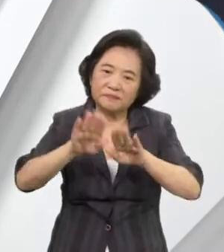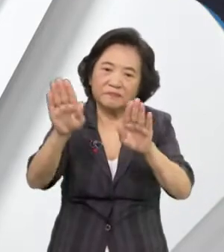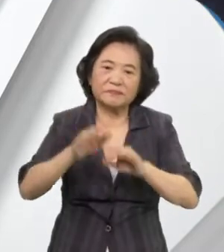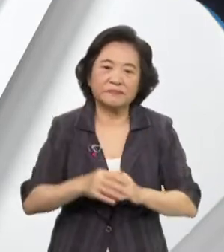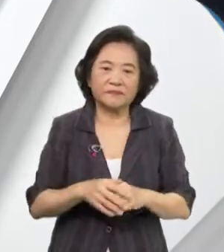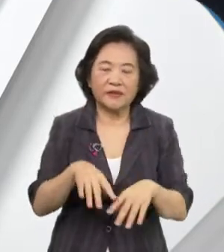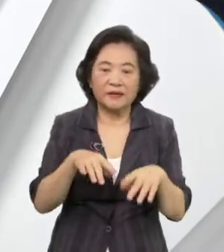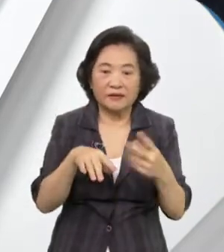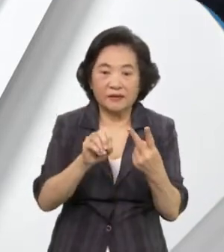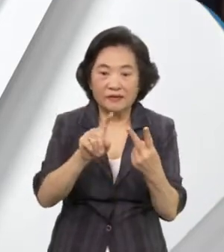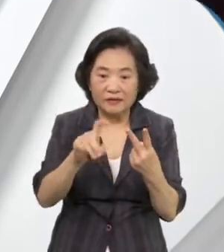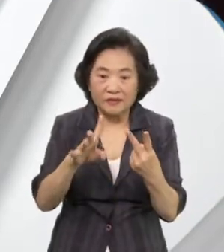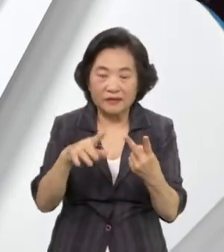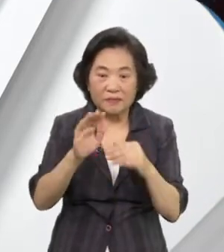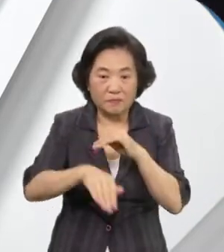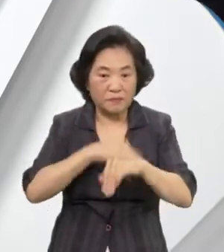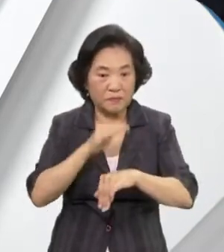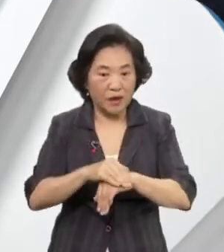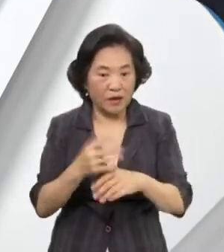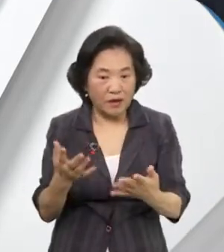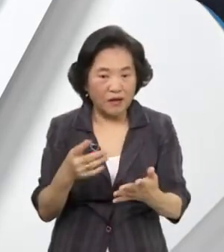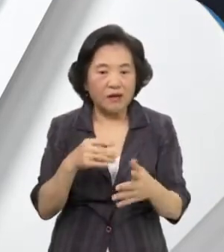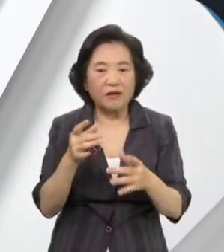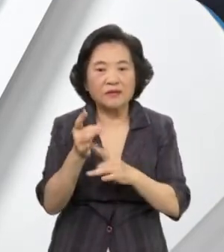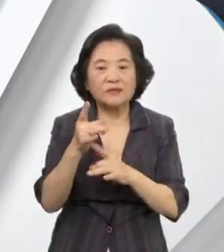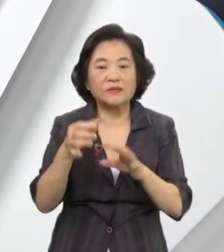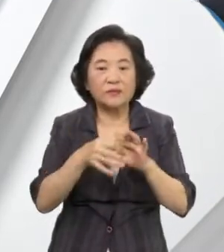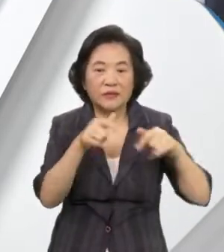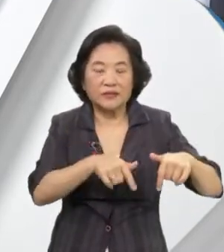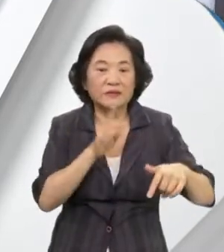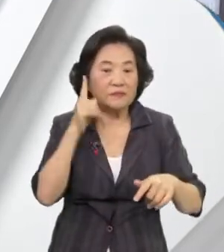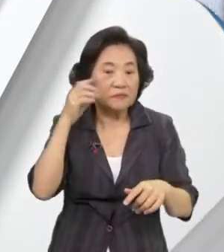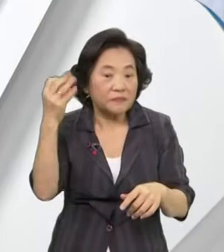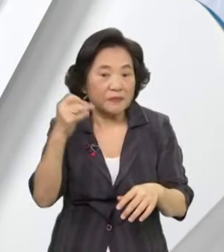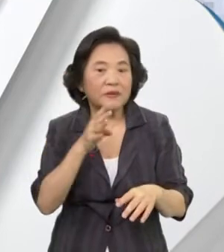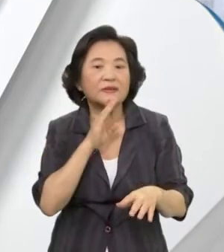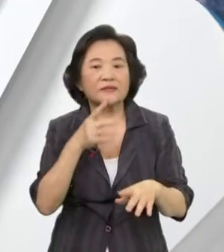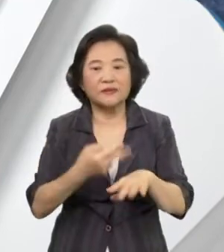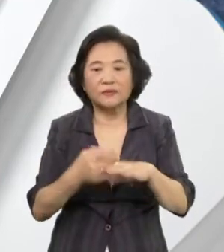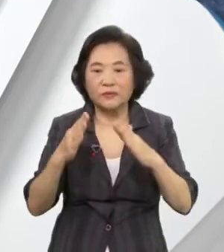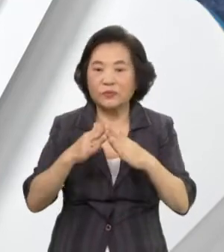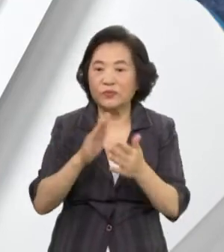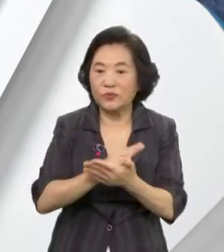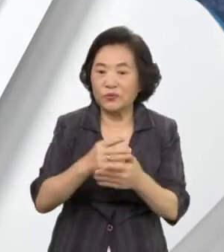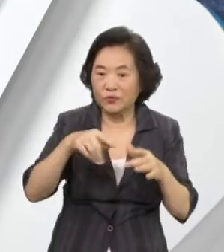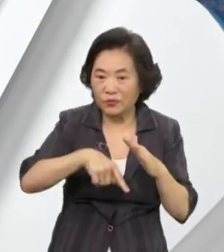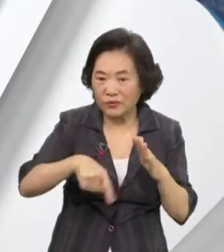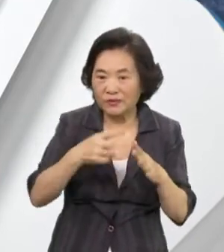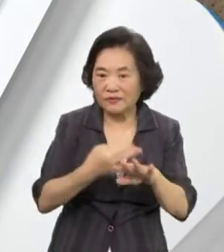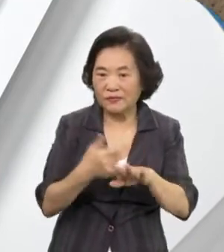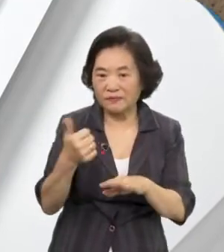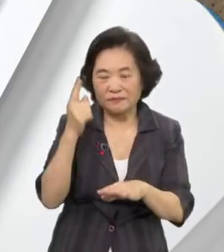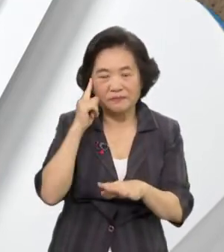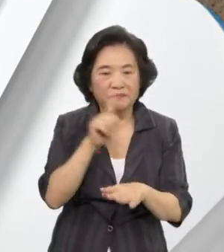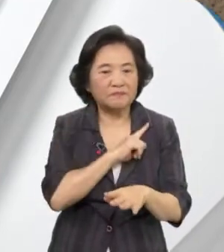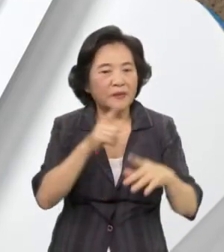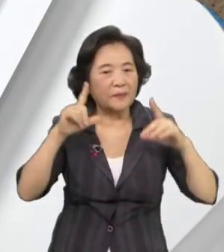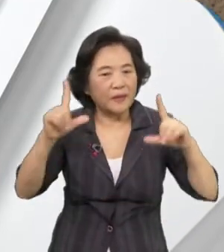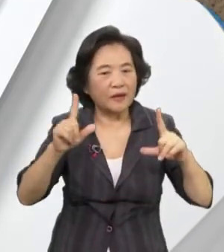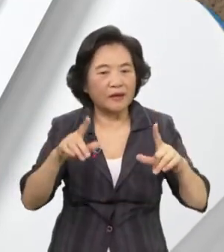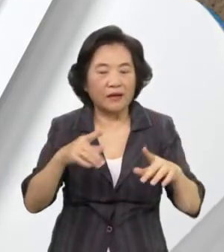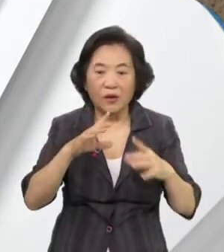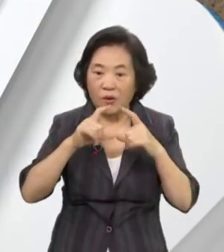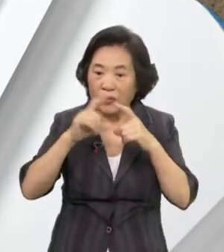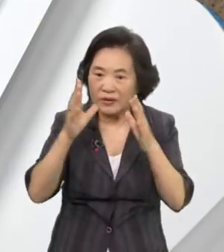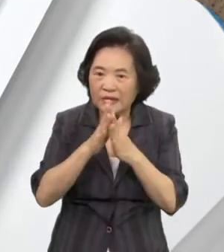人一新年转向成功带动新竹县关西镇创生的罗富树县创办人罗世良，大伯讲转向创